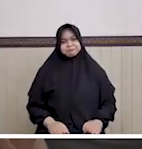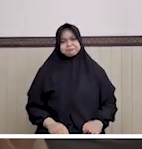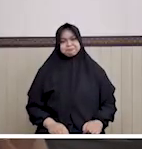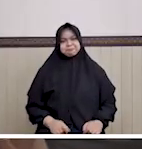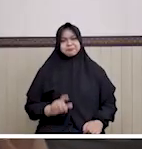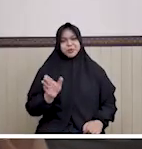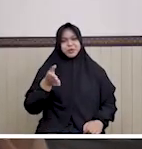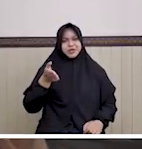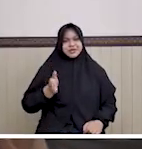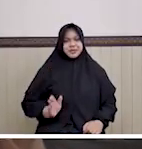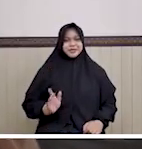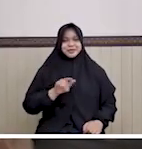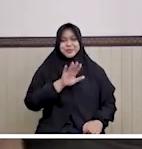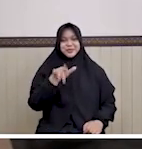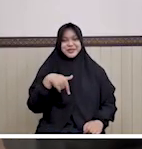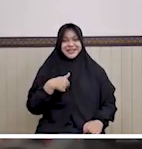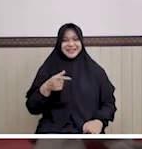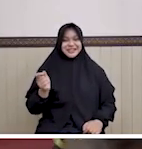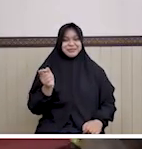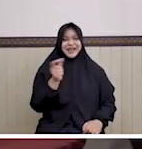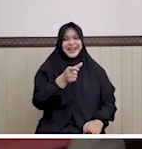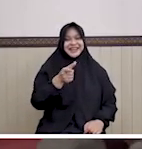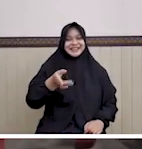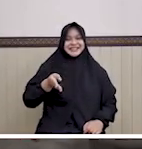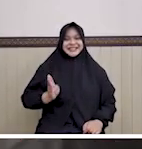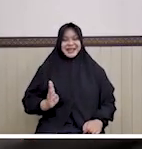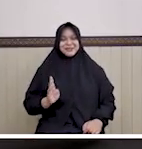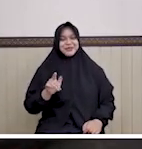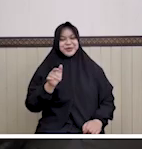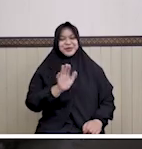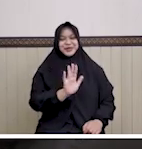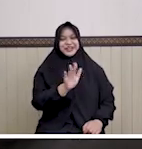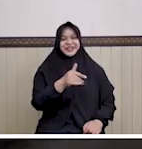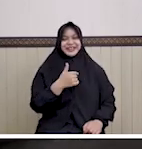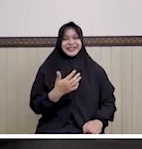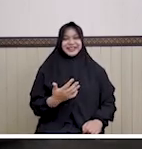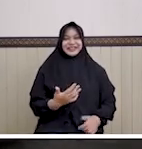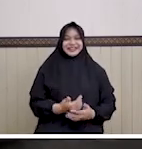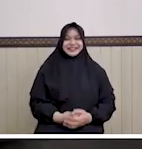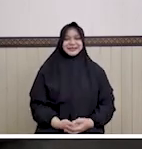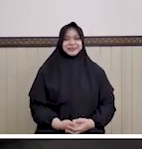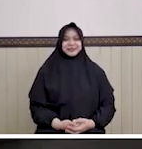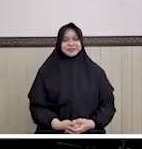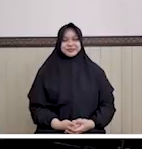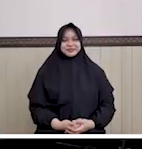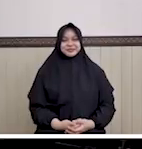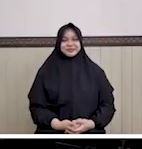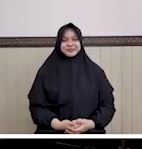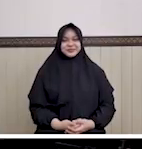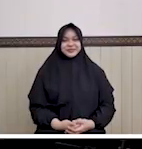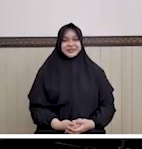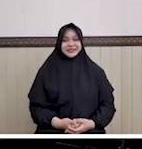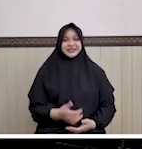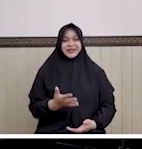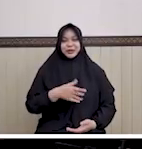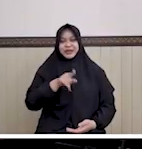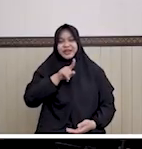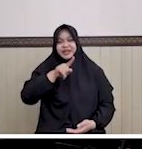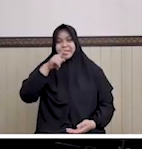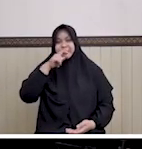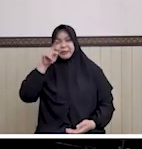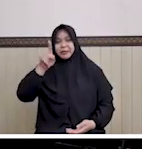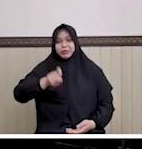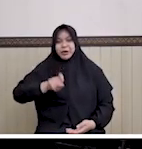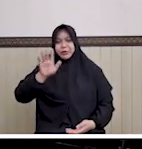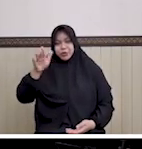waktunya dibayarin Sigap hahai hahai Kirim fotonya apa Bos saya